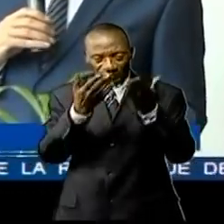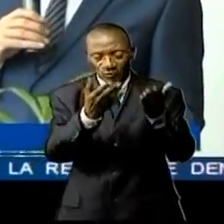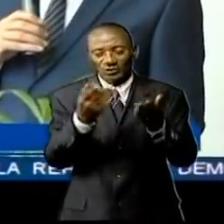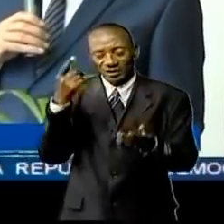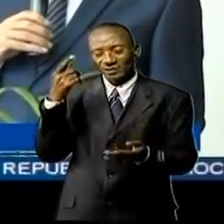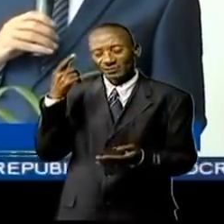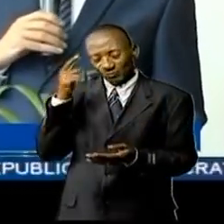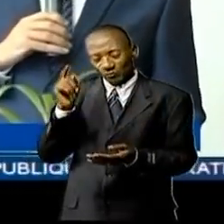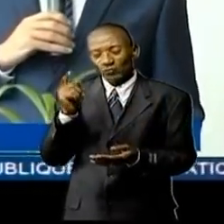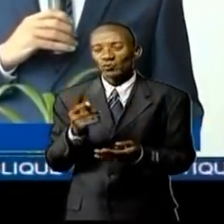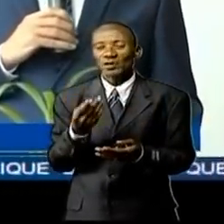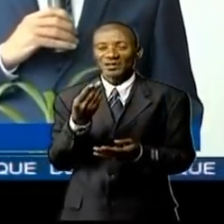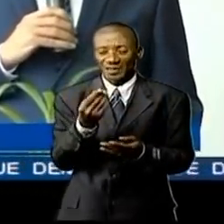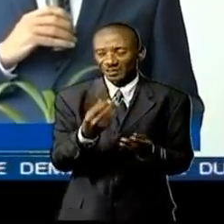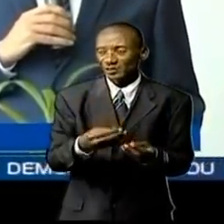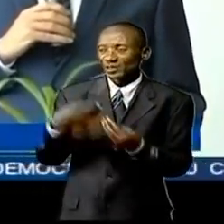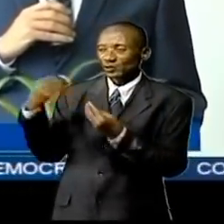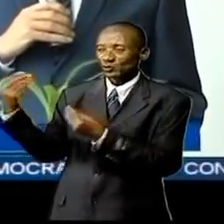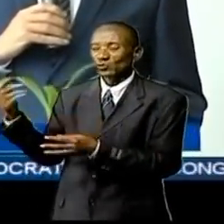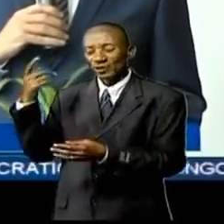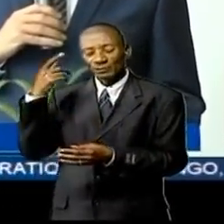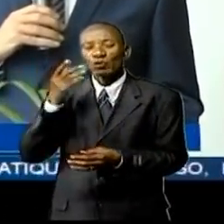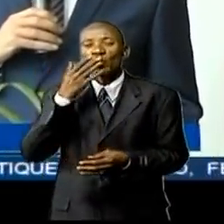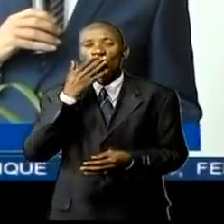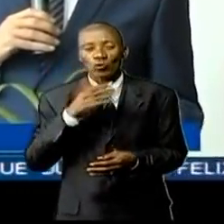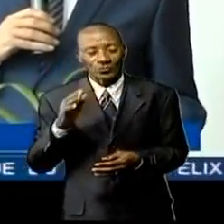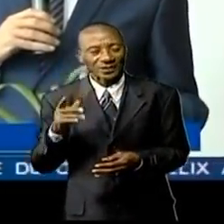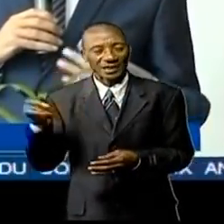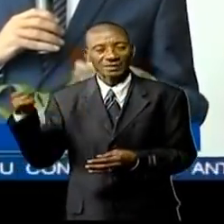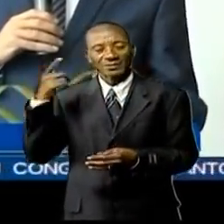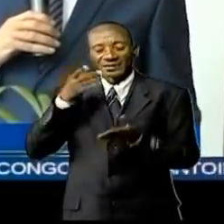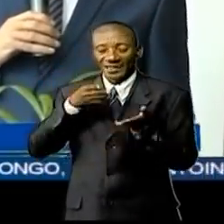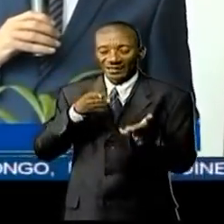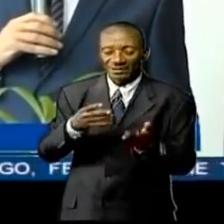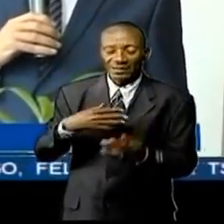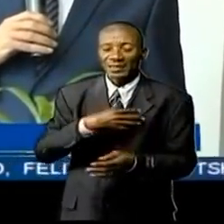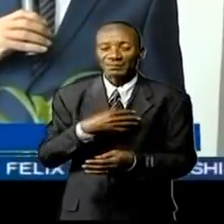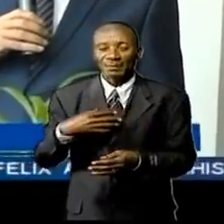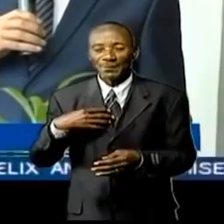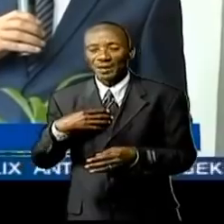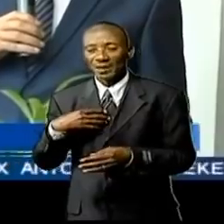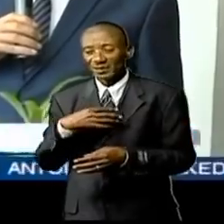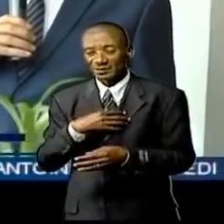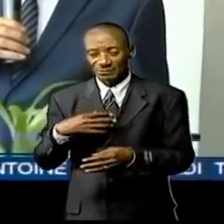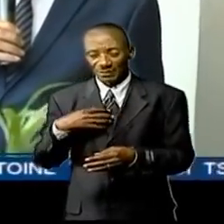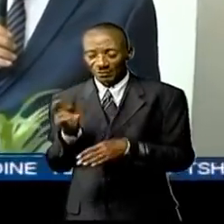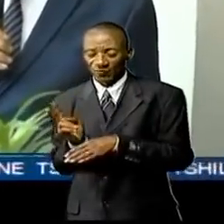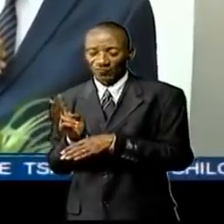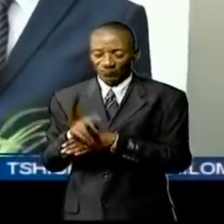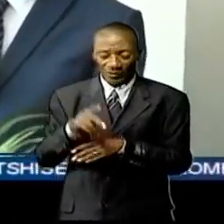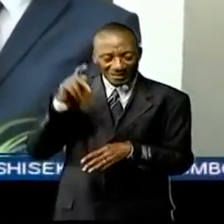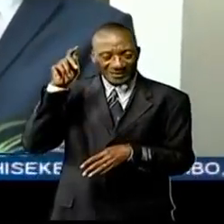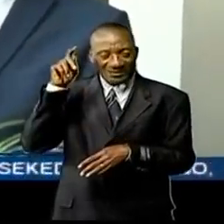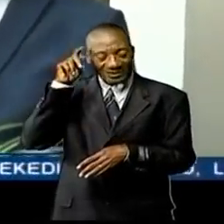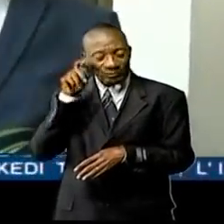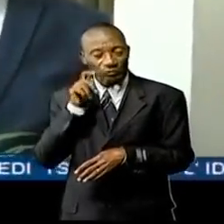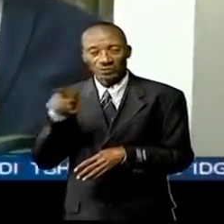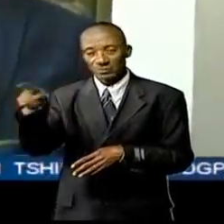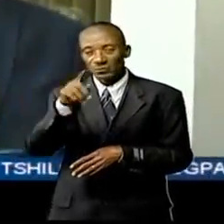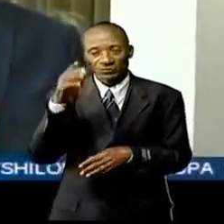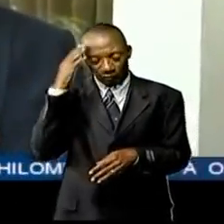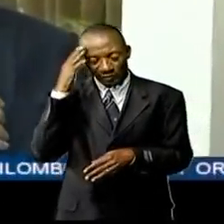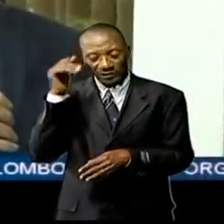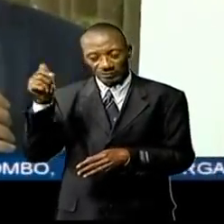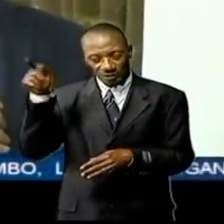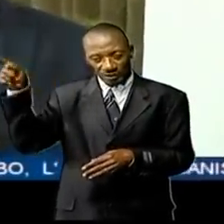et le président Tshisekedi en 2019, et assorti de l'engagement très fort du président Macron, qu'il avait exprimé